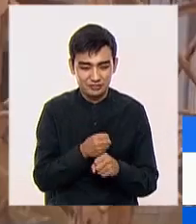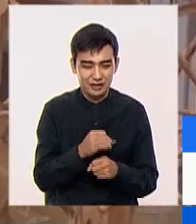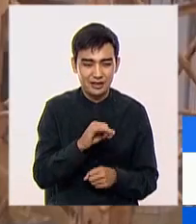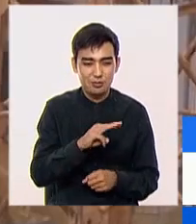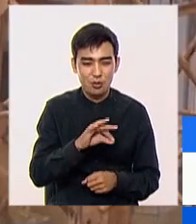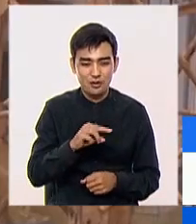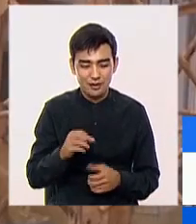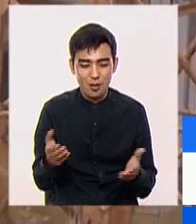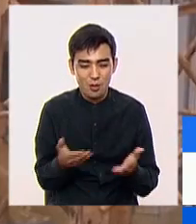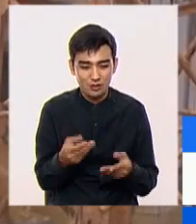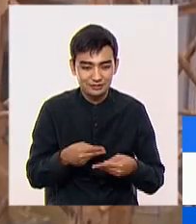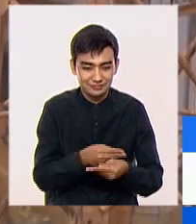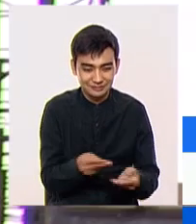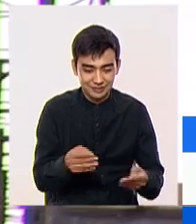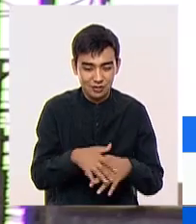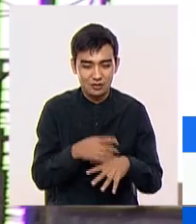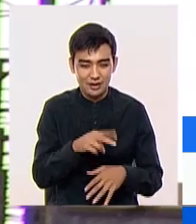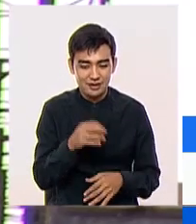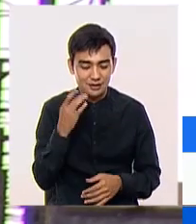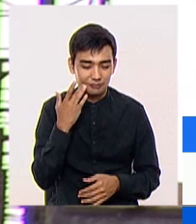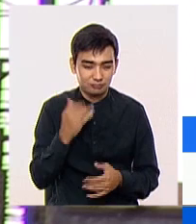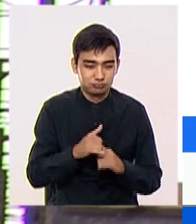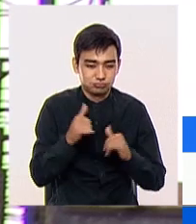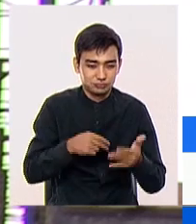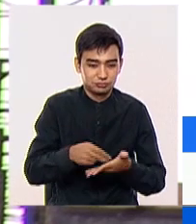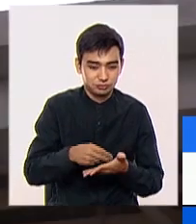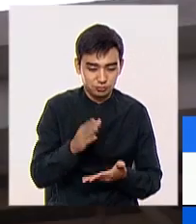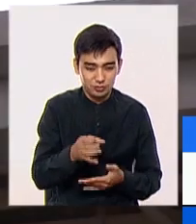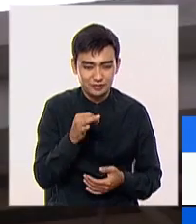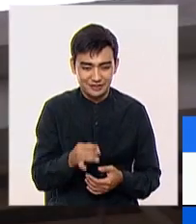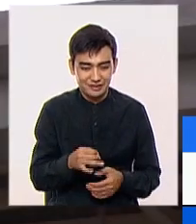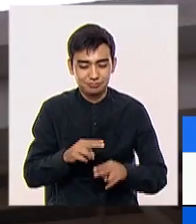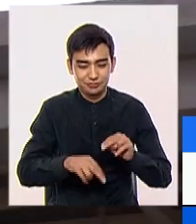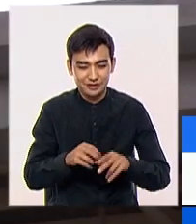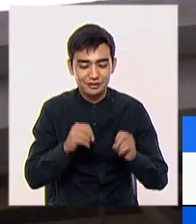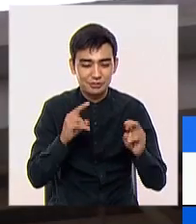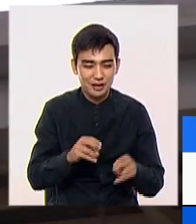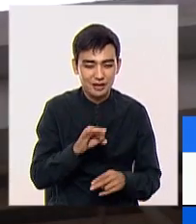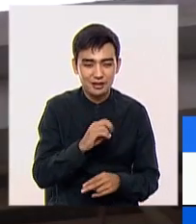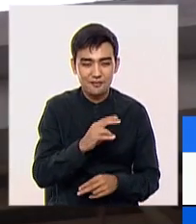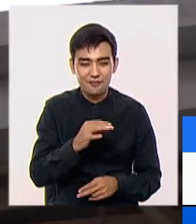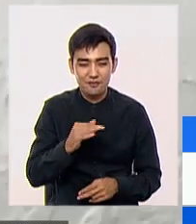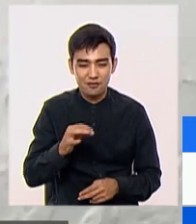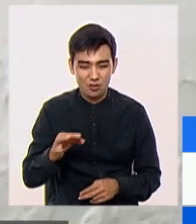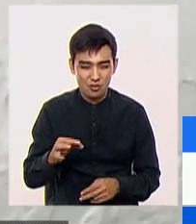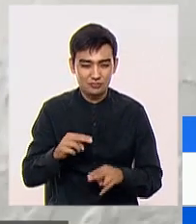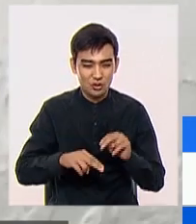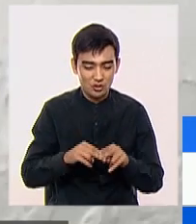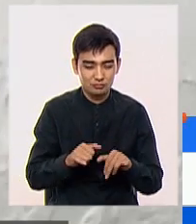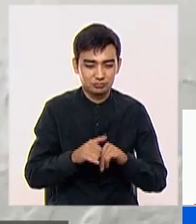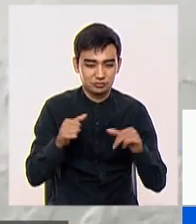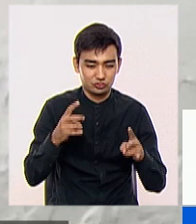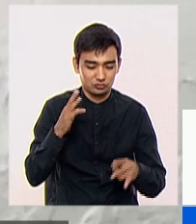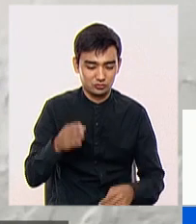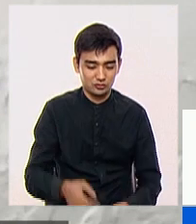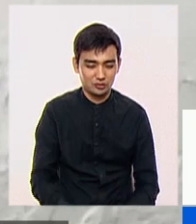сонда сұраныс көлемі ұлғаяды. Сондай-ақ қаржы бөліп, болашақ құрылыс алаңдарына қажетті инфрақұрылымды тарту қажет екен. Азаматтарымыз,